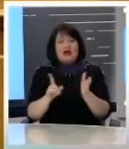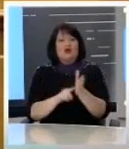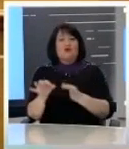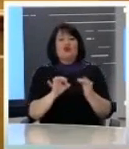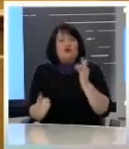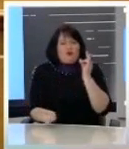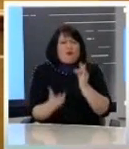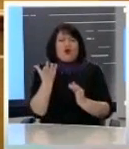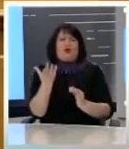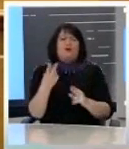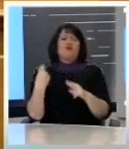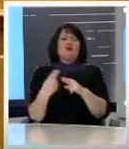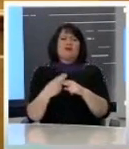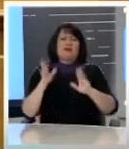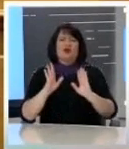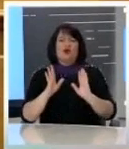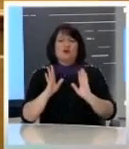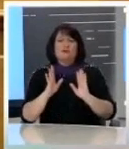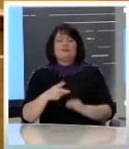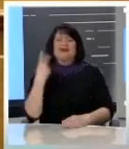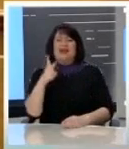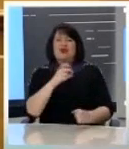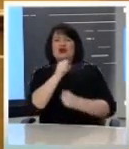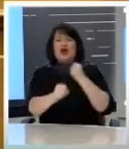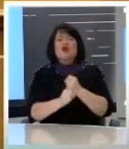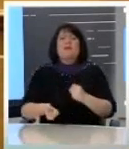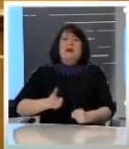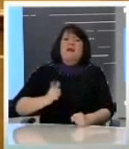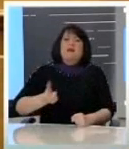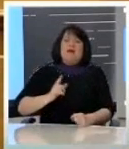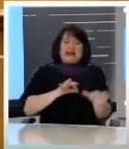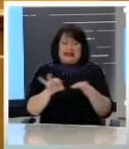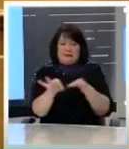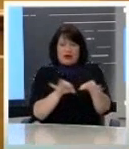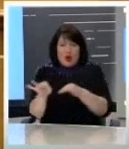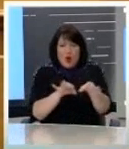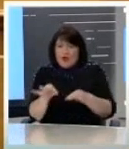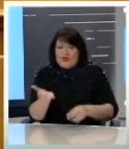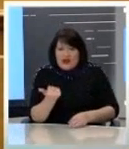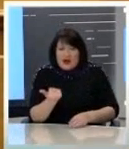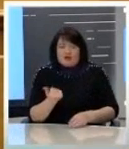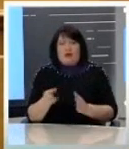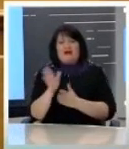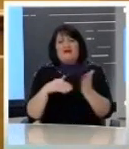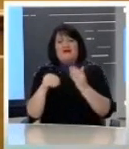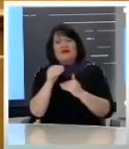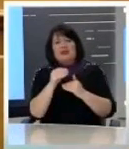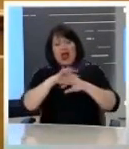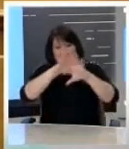τομή. Επί 200 χρόνια δεν έχουμε χρηματολόγιο. Φτιάχνουμε ενιαίο